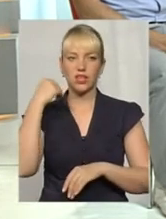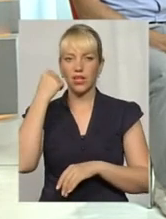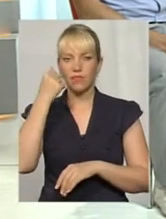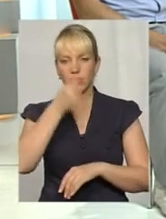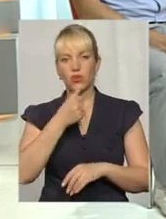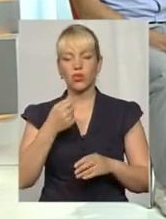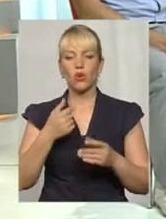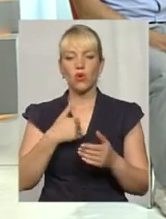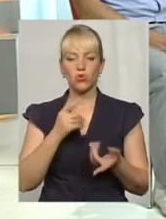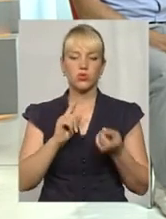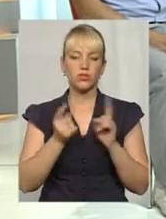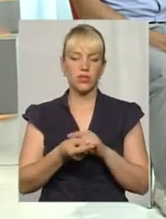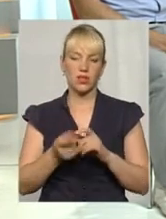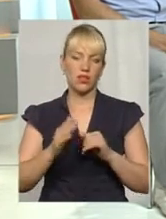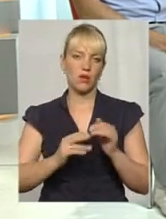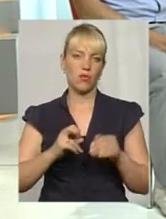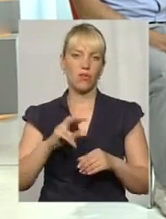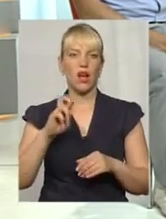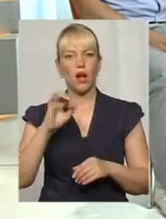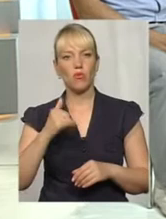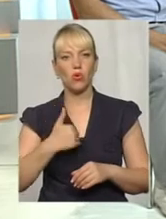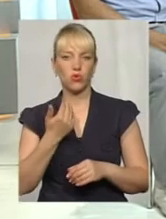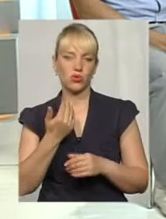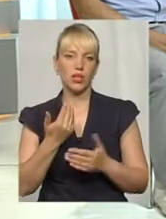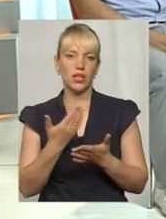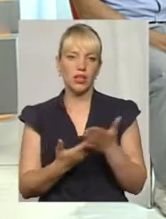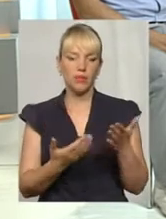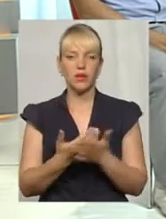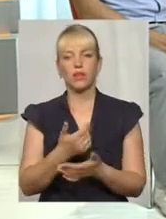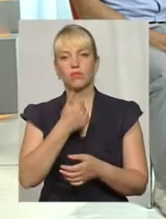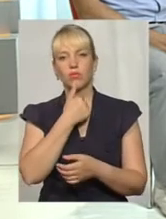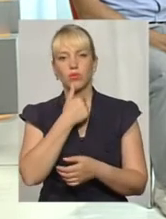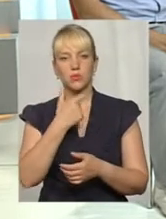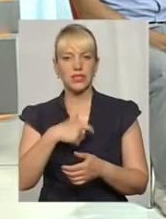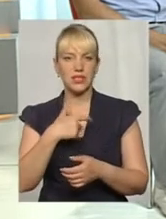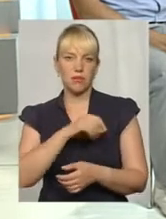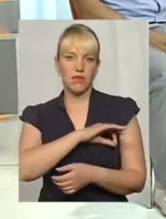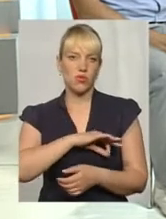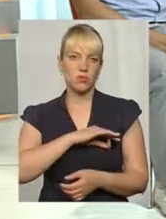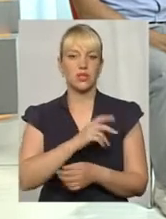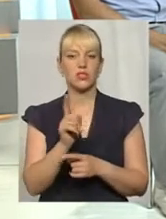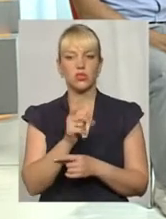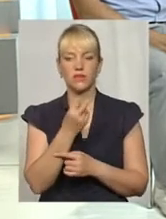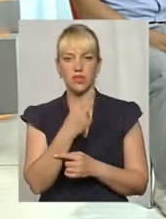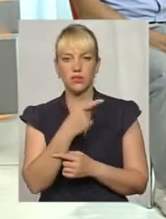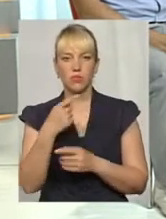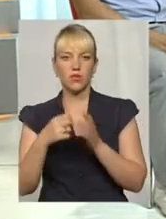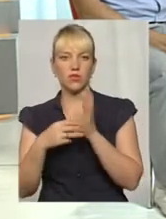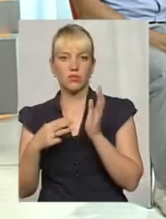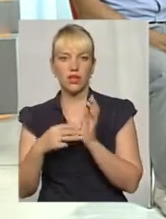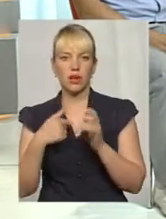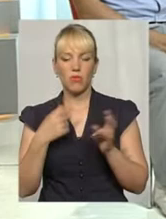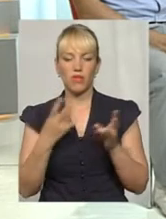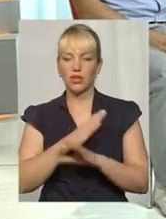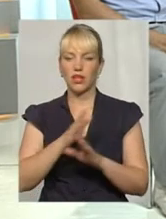змінити професію або спробувати себе в юриспруденції. Тобто, в ці з 12 до 17 я маю не лише зареєструватися, а